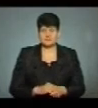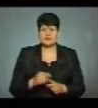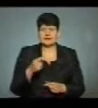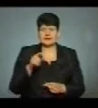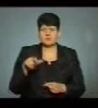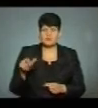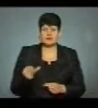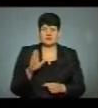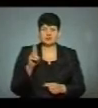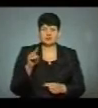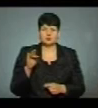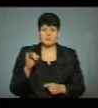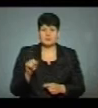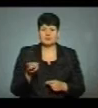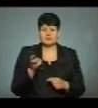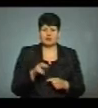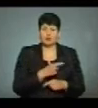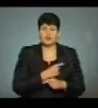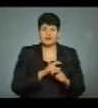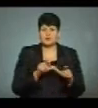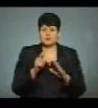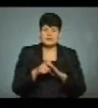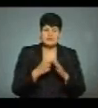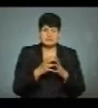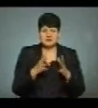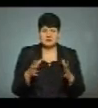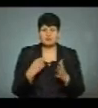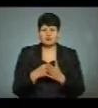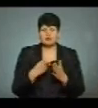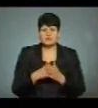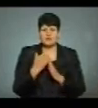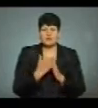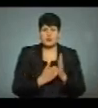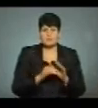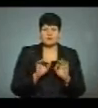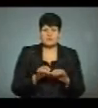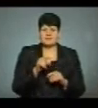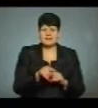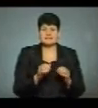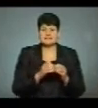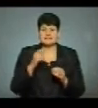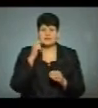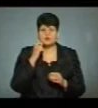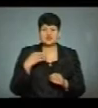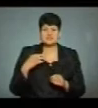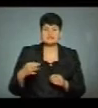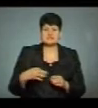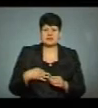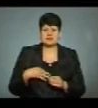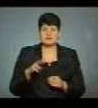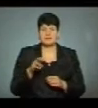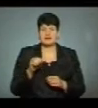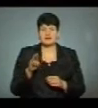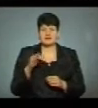Тернополянка Валентина Цупер прийшла у поліклініку, щоб дізнатися більше про бюджетну програму, розповідає у її 10-річного сина Матвія